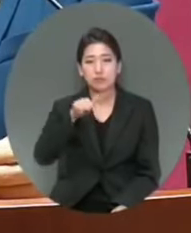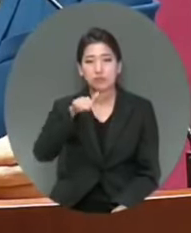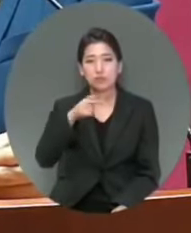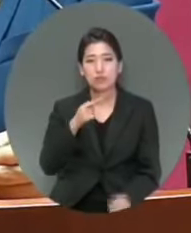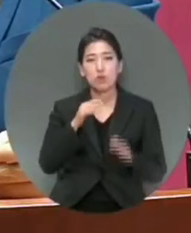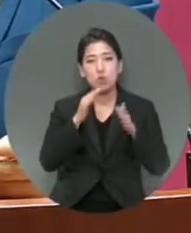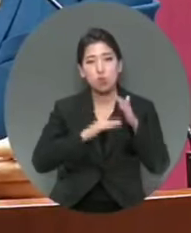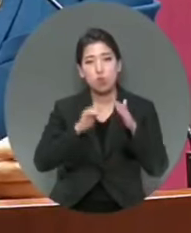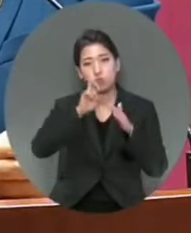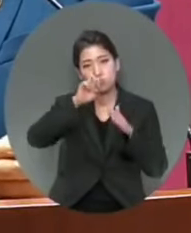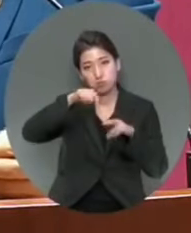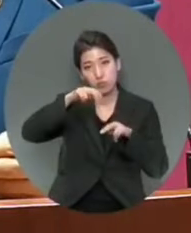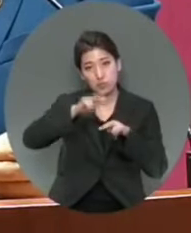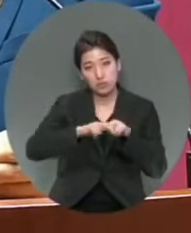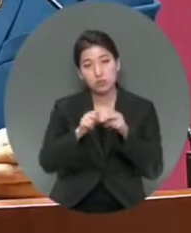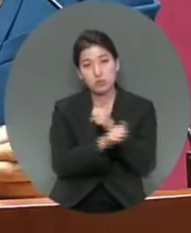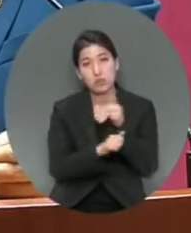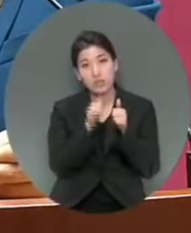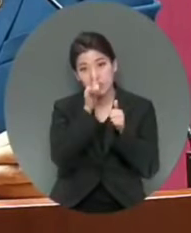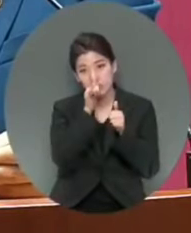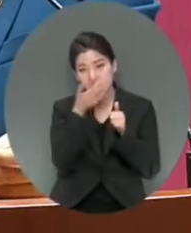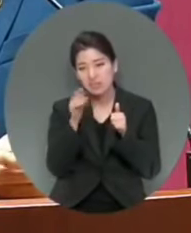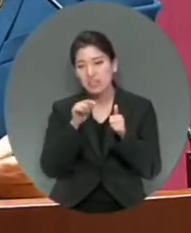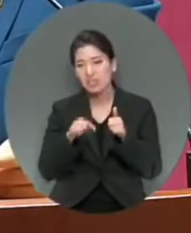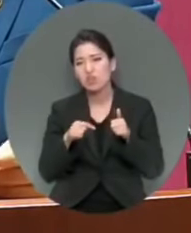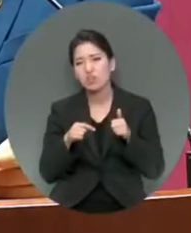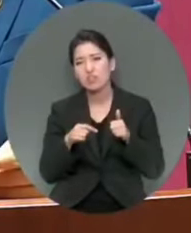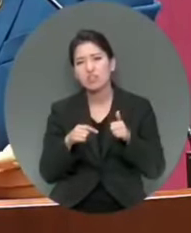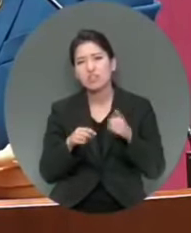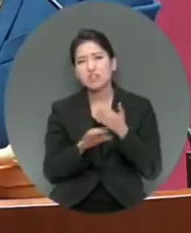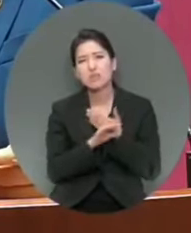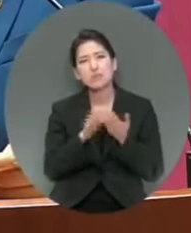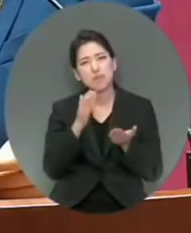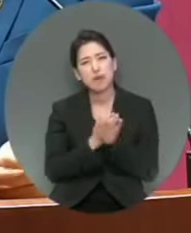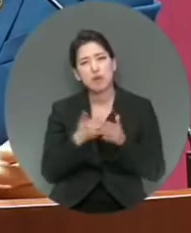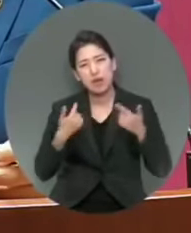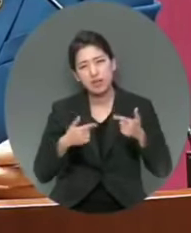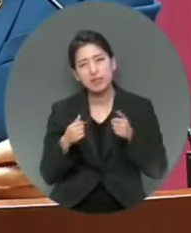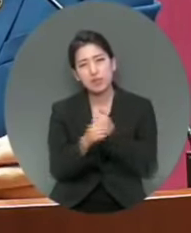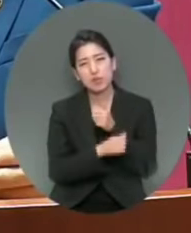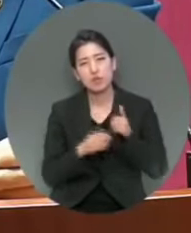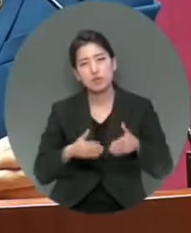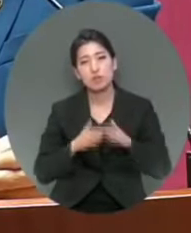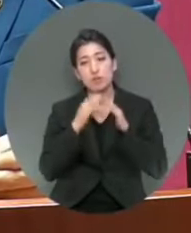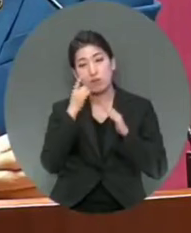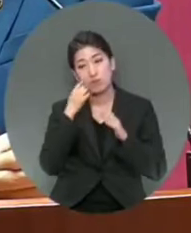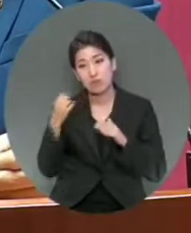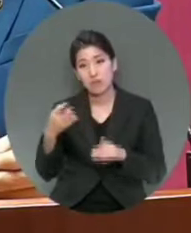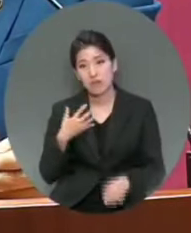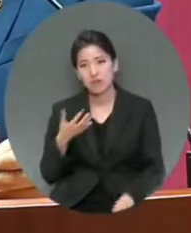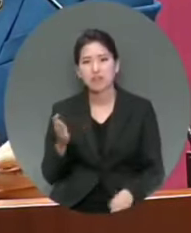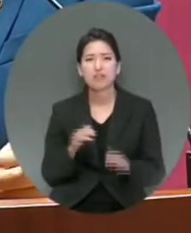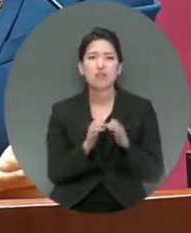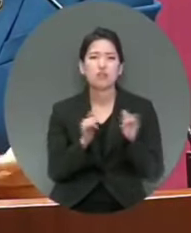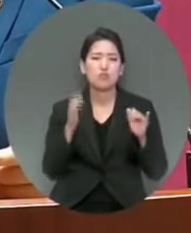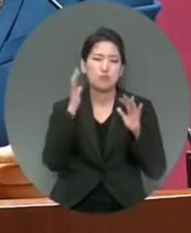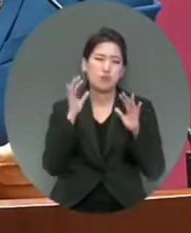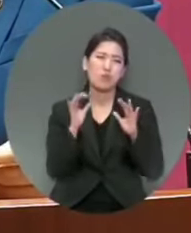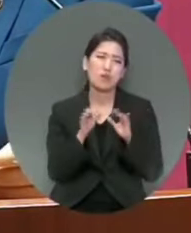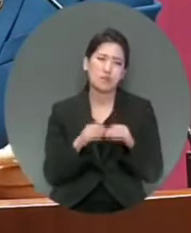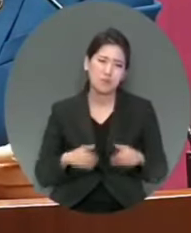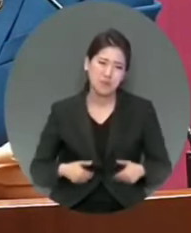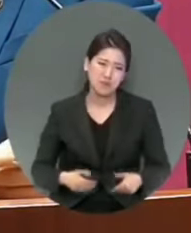있었고 위원님께서 그 상설화를 그 제안을 하셨는데 이게 이제 국민적 공감대라는 게 있잖아요.